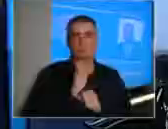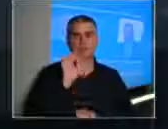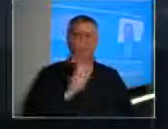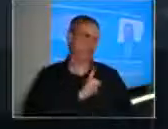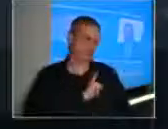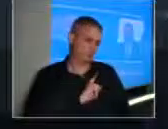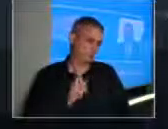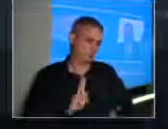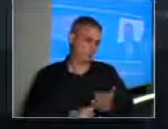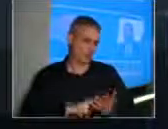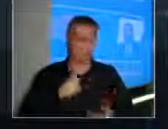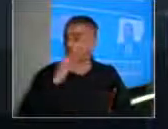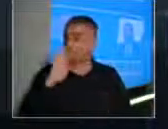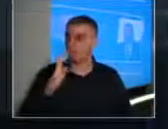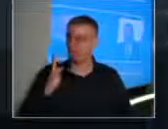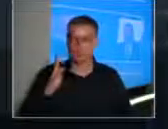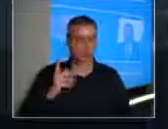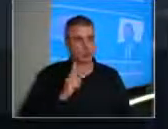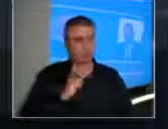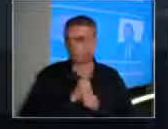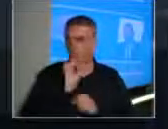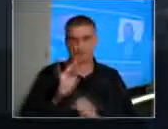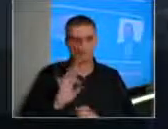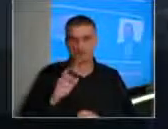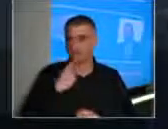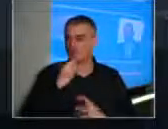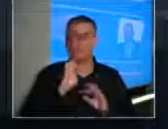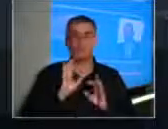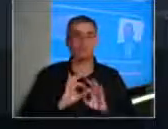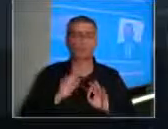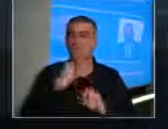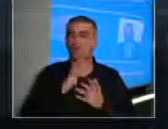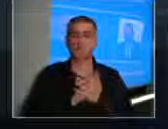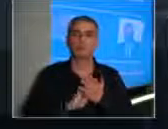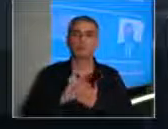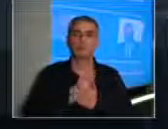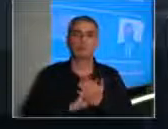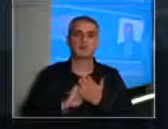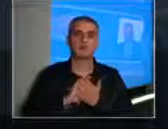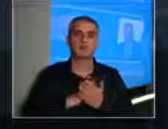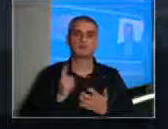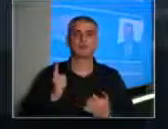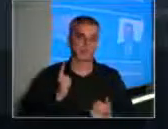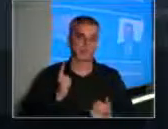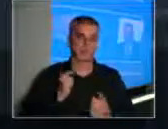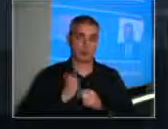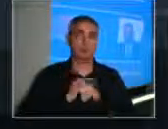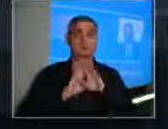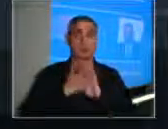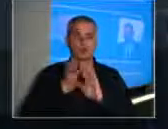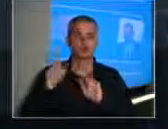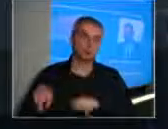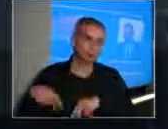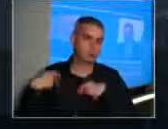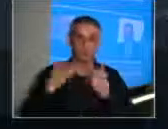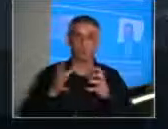לא הטיל וטו. אמר לנתניהו. לא הטיל וטו, ולא אמר לנתניהו, ולא יכול להגיד לנתניהו שום דבר. חיכו ועשו הכל בשביל להחזיר אותו